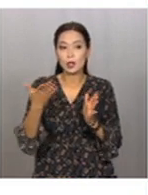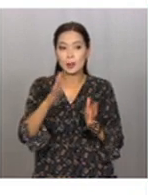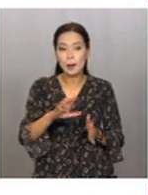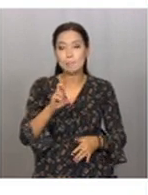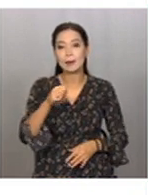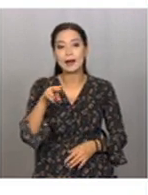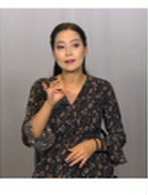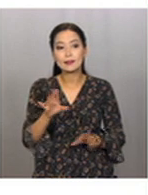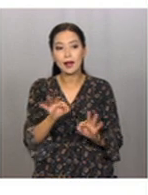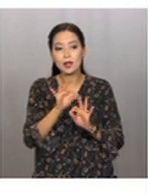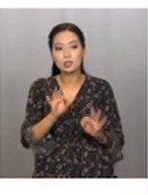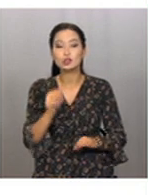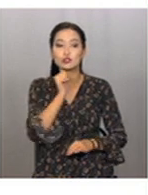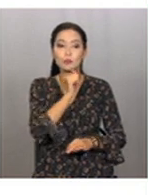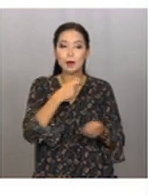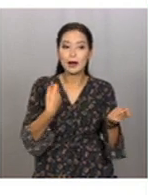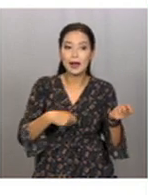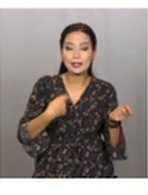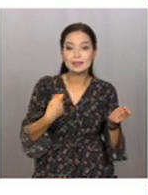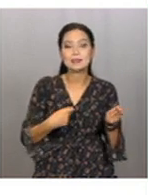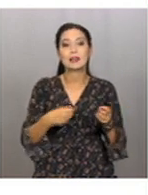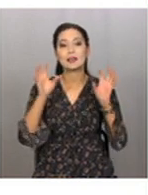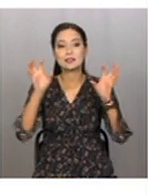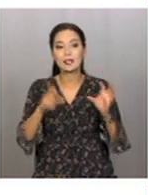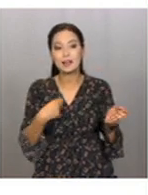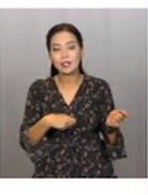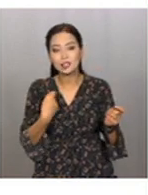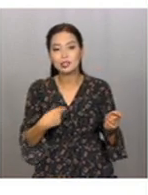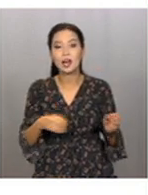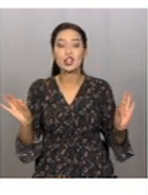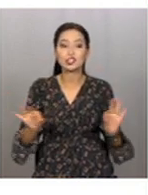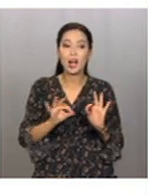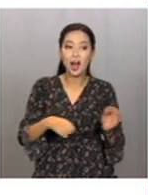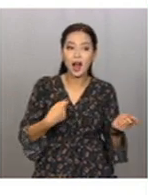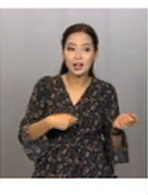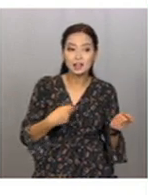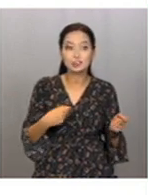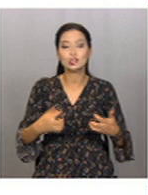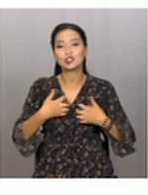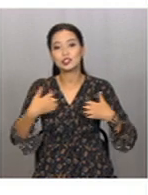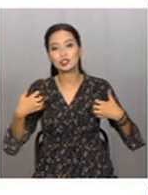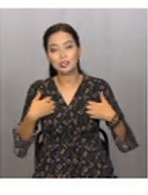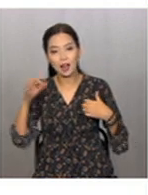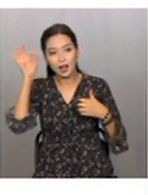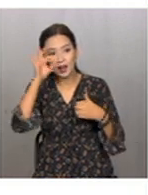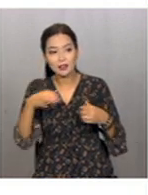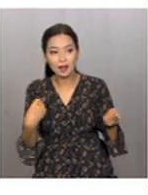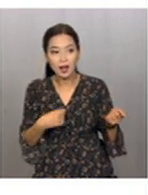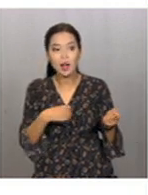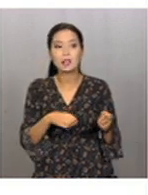жұмбақ айтыс, салт айтыс, жар-жар айтыс, жан-жануарлармен айтыс, өлі мен тірінің